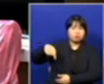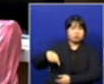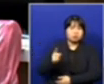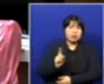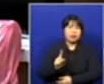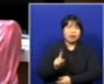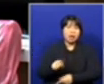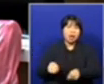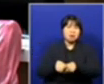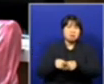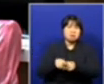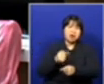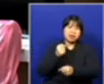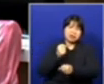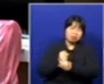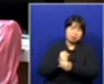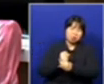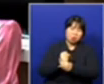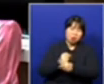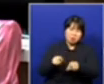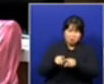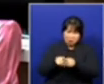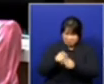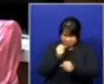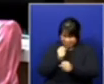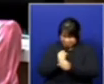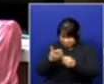ำน้ำพริกละลายมหาสมุทรไหมท่านประธานครับ